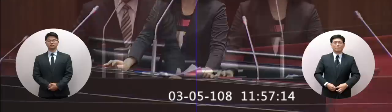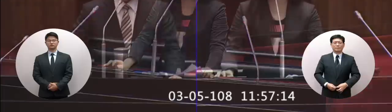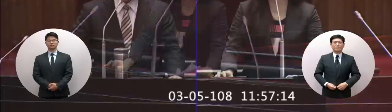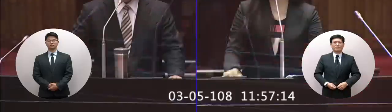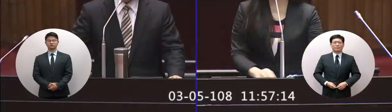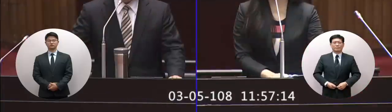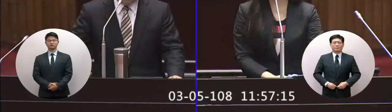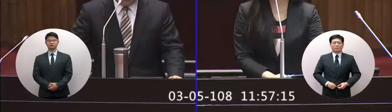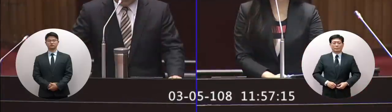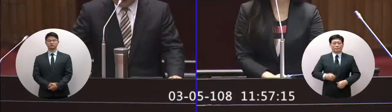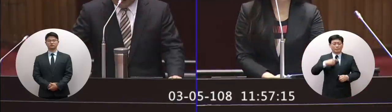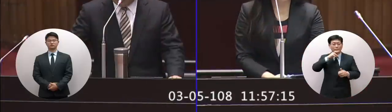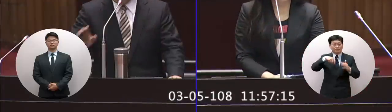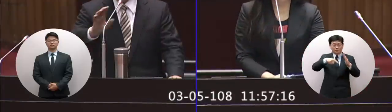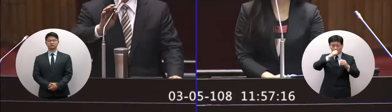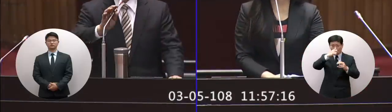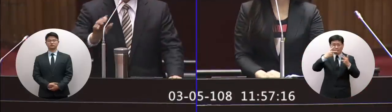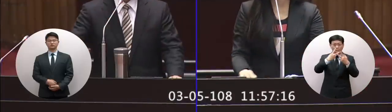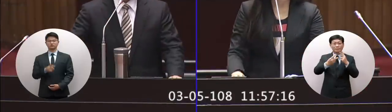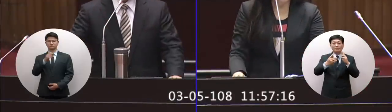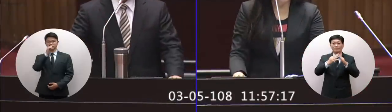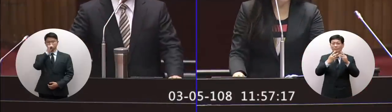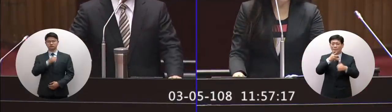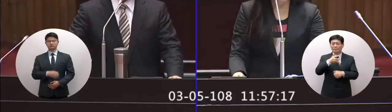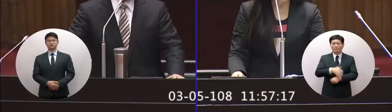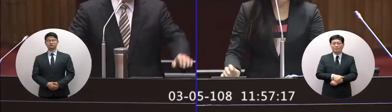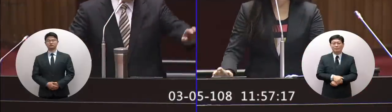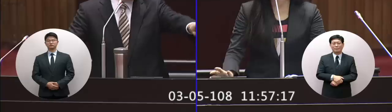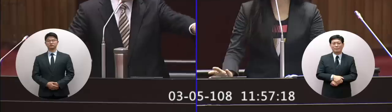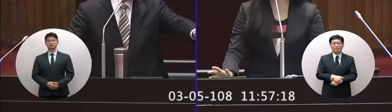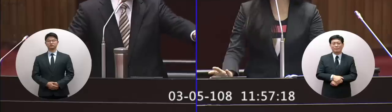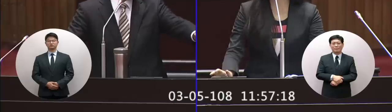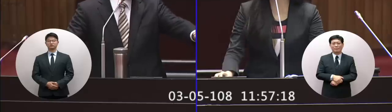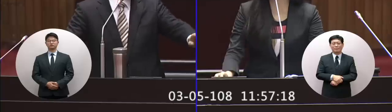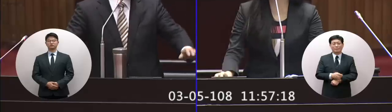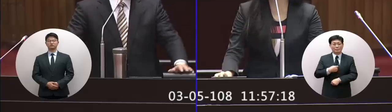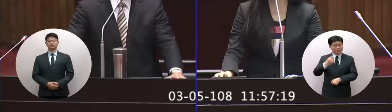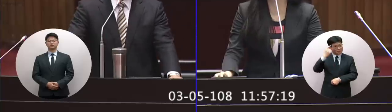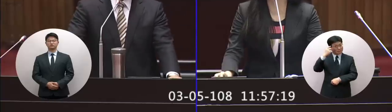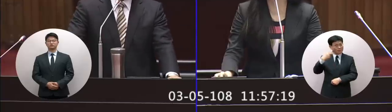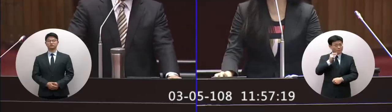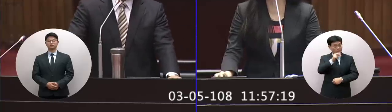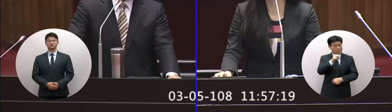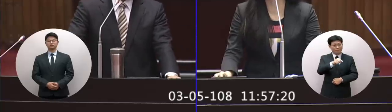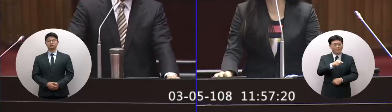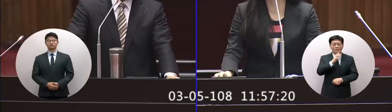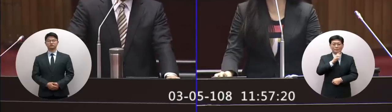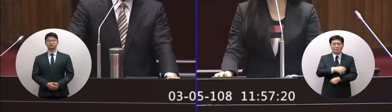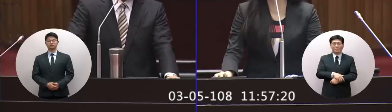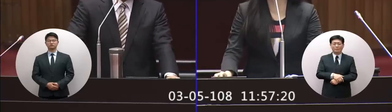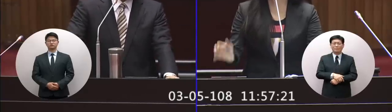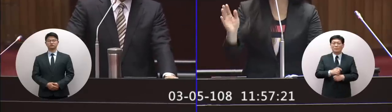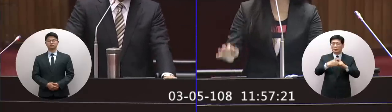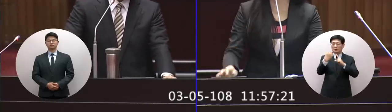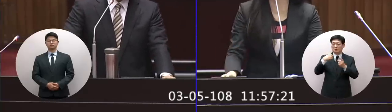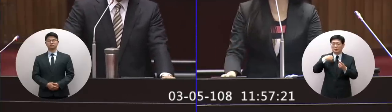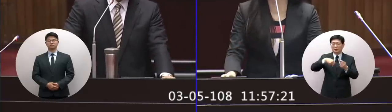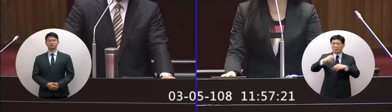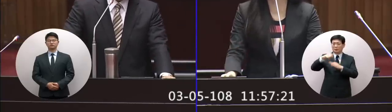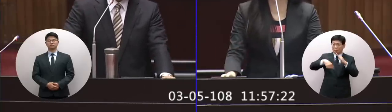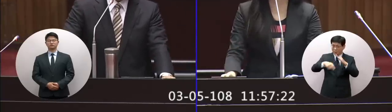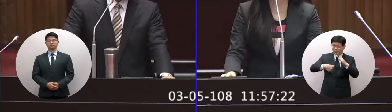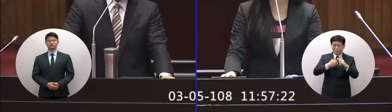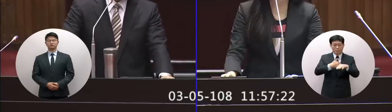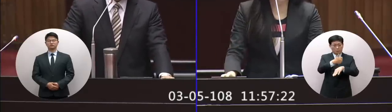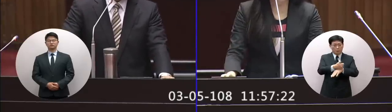院长，来好。 来好。 那我想再一次看到苏院长哈，回到这个立法院，回到行政院